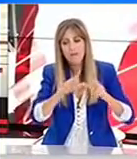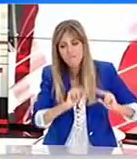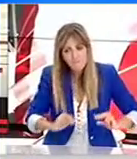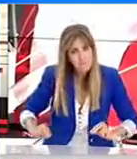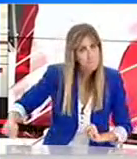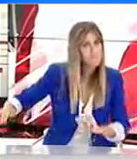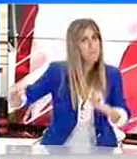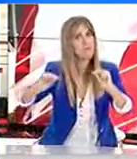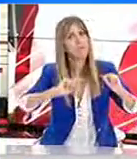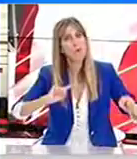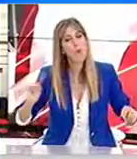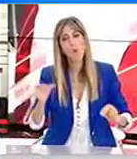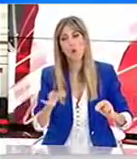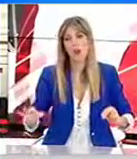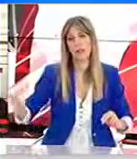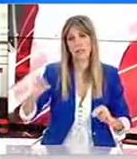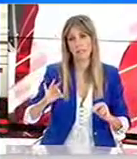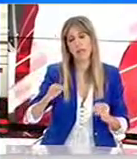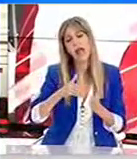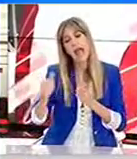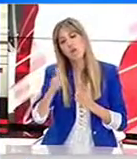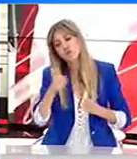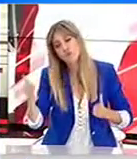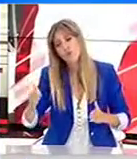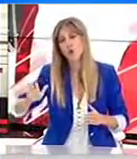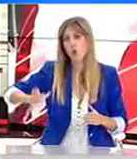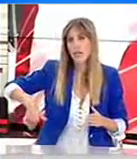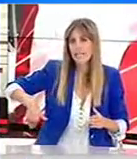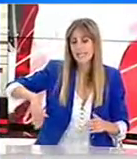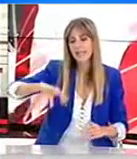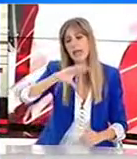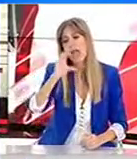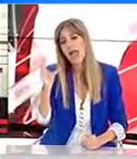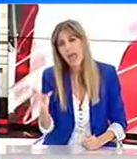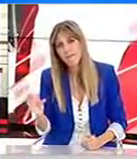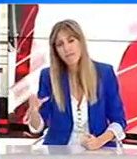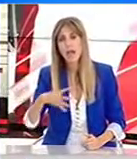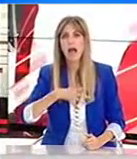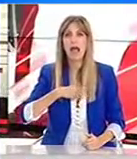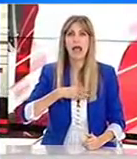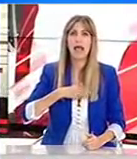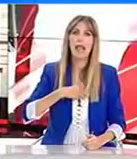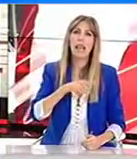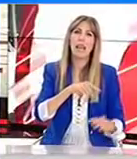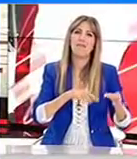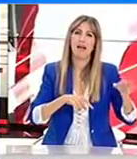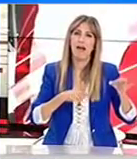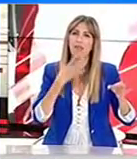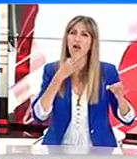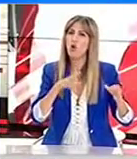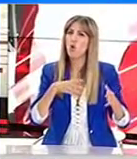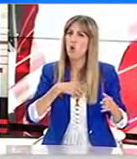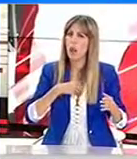μας πλην της Κρήτης, της Εύβοιας και της Λευκάδας που εν πάση περιπτώσει υπάρχει δυνατότητα πρόσβασης